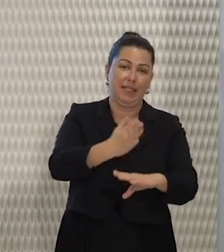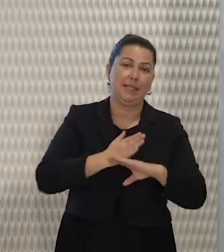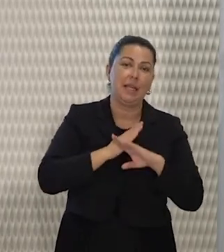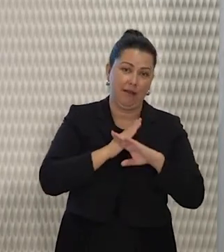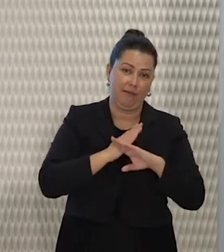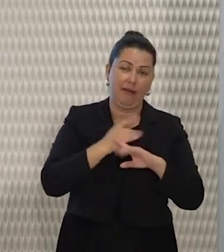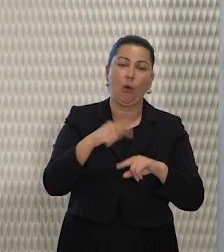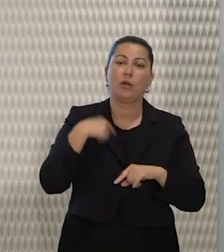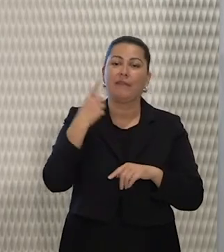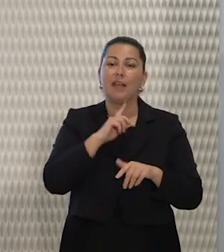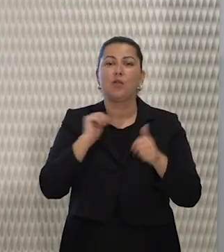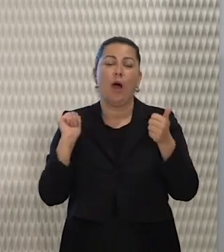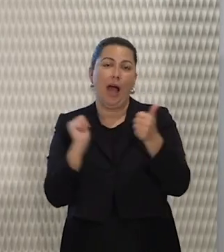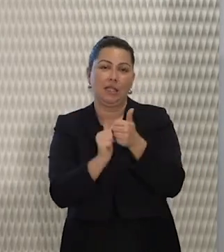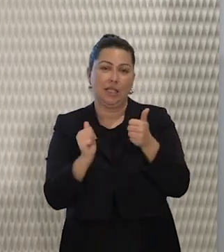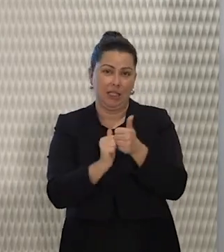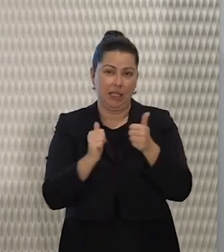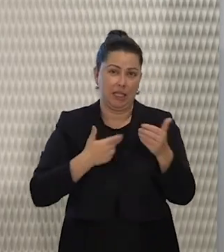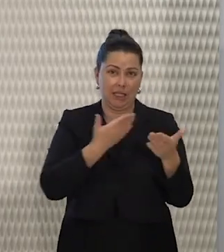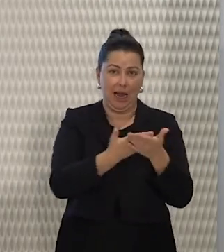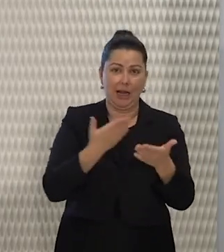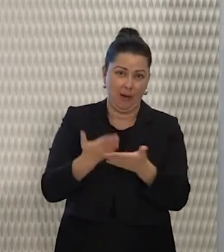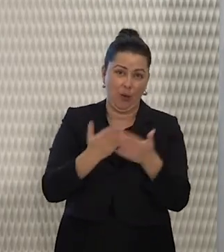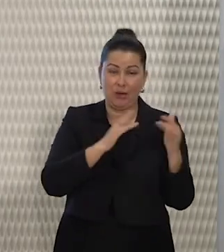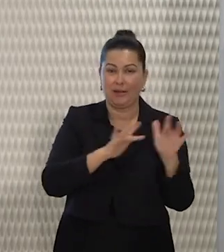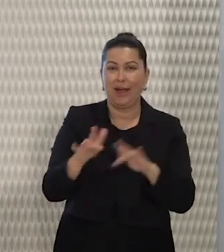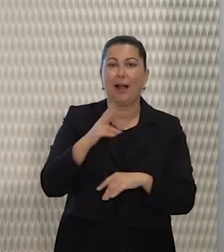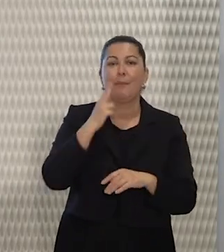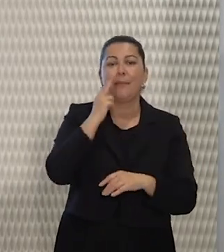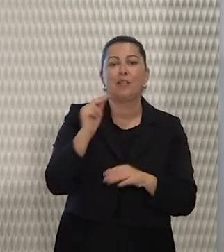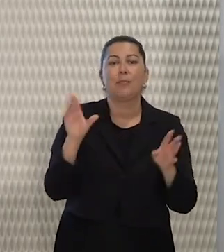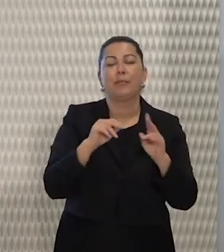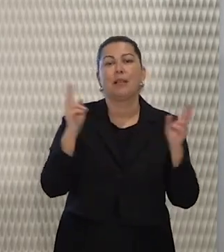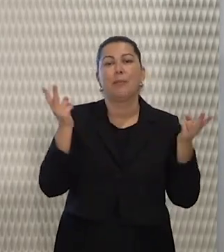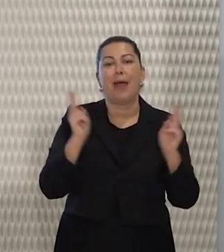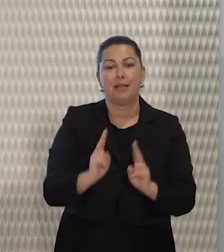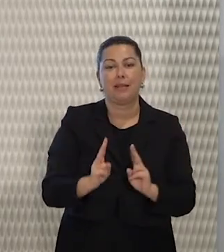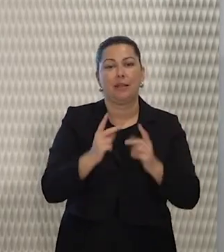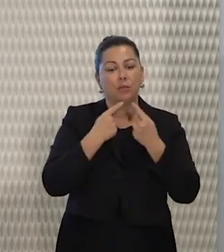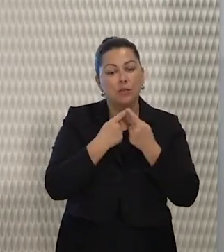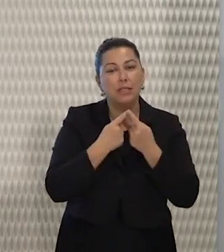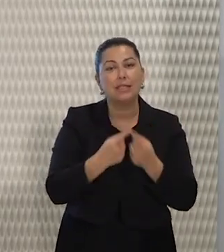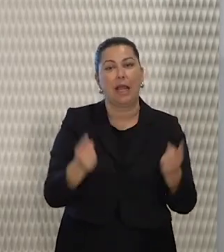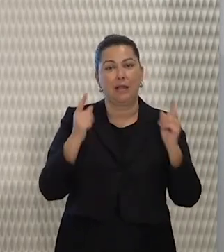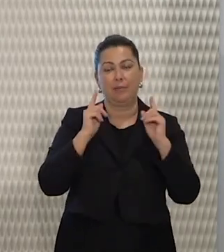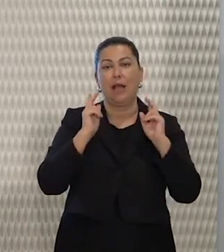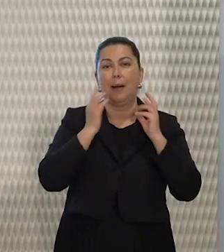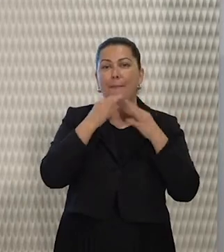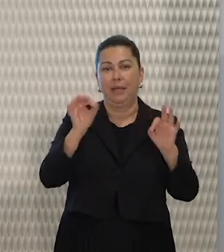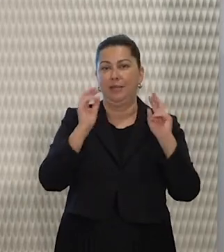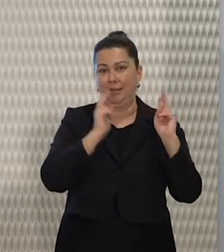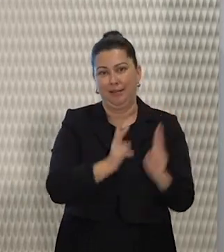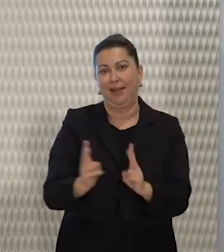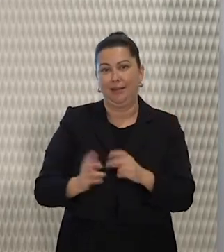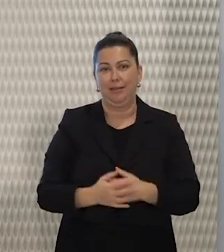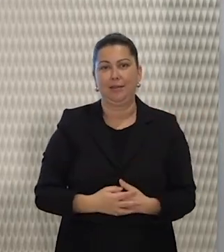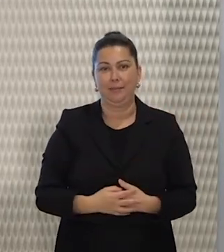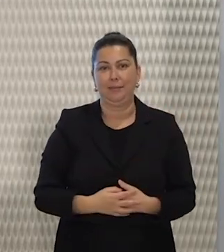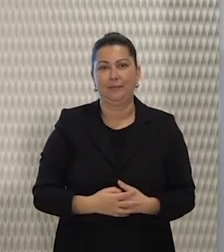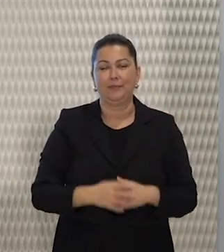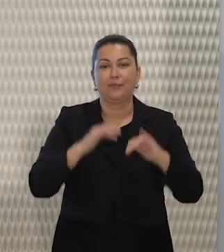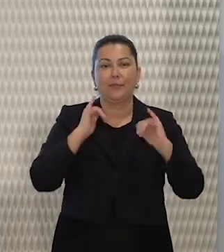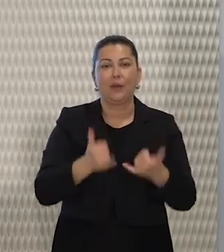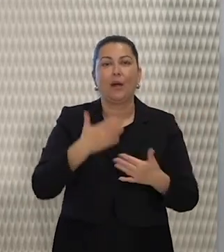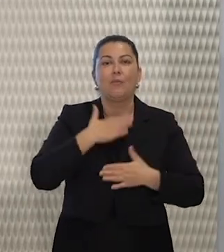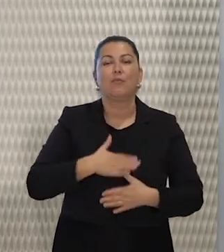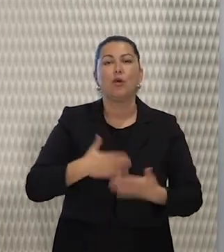dabei assistieren, Assistenz leisten. Die Menschen mit Beeinträchtigungen können es selbst am besten. Ich möchte